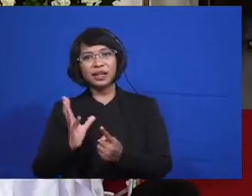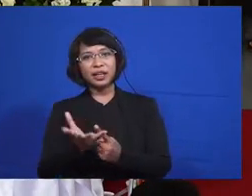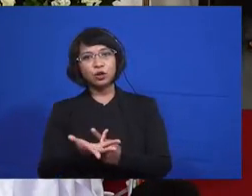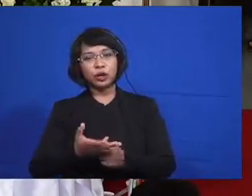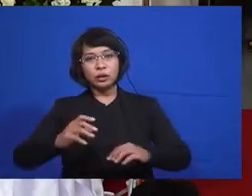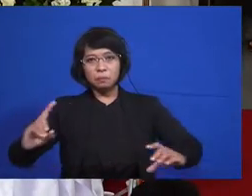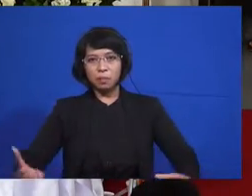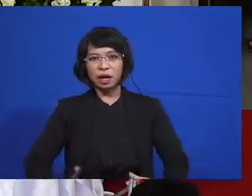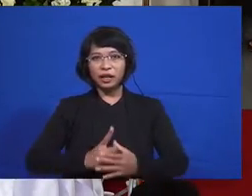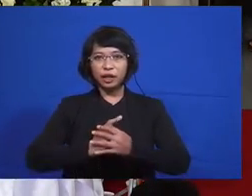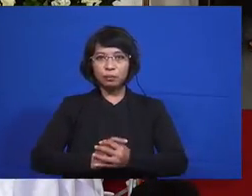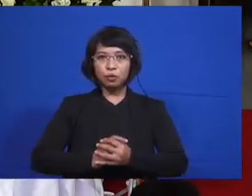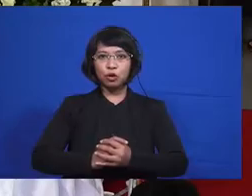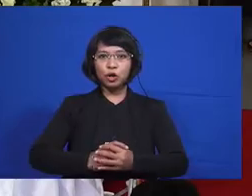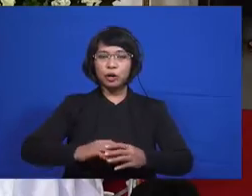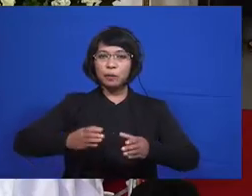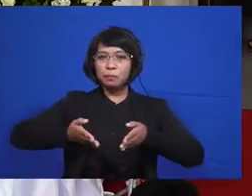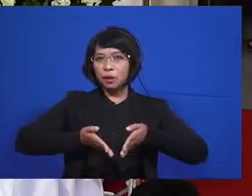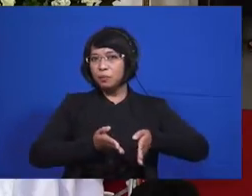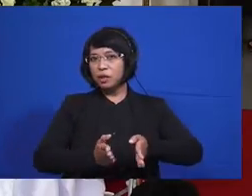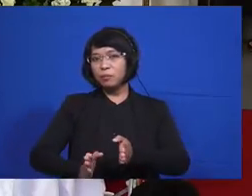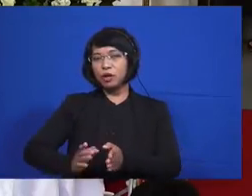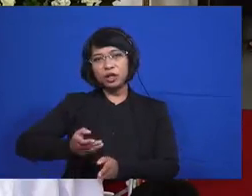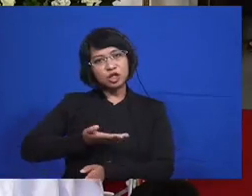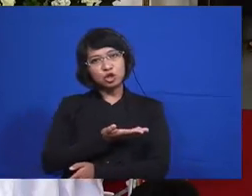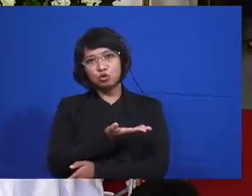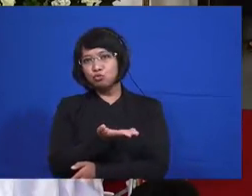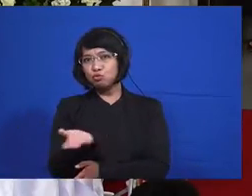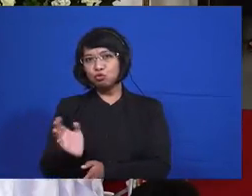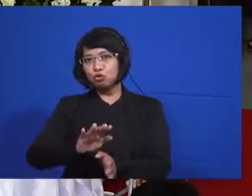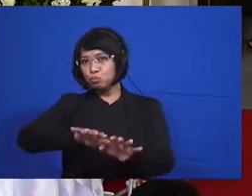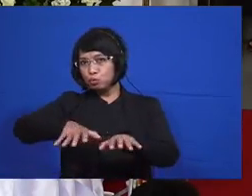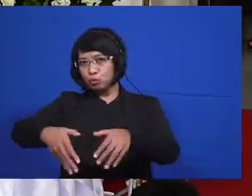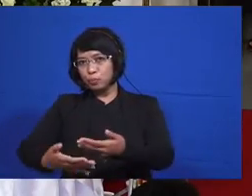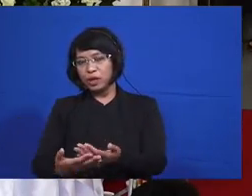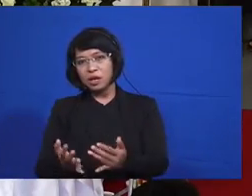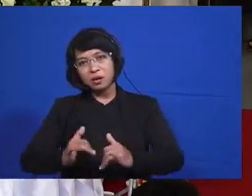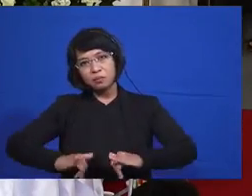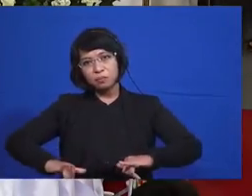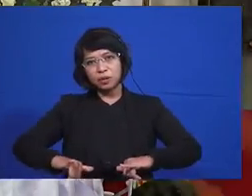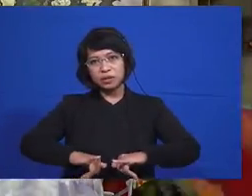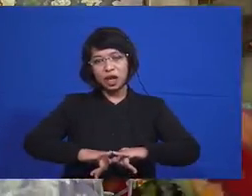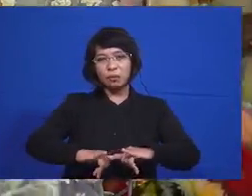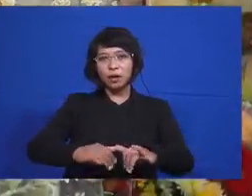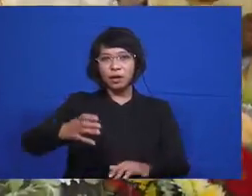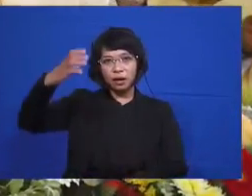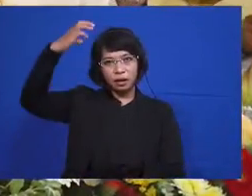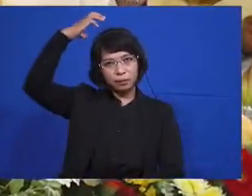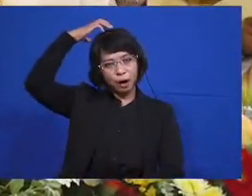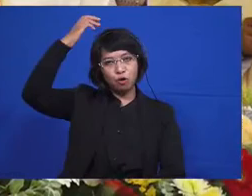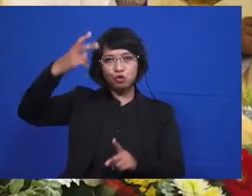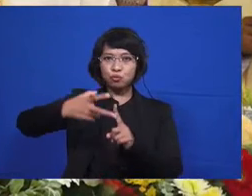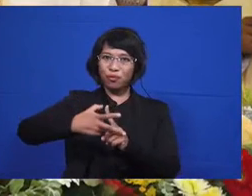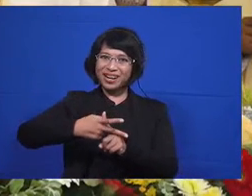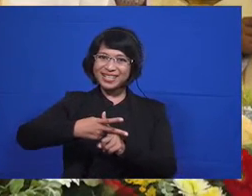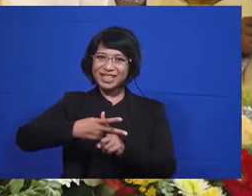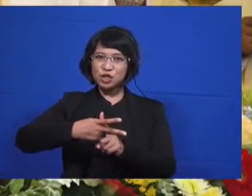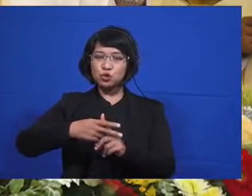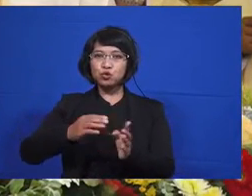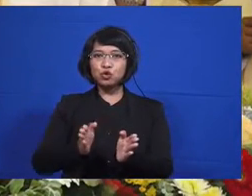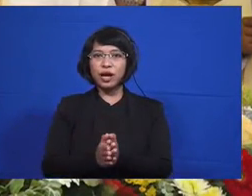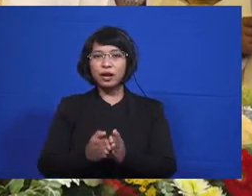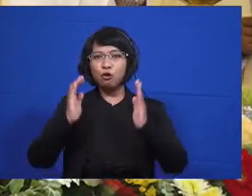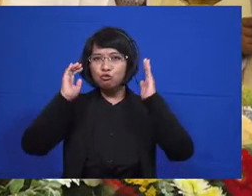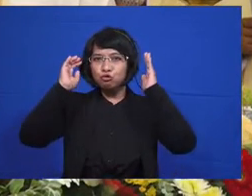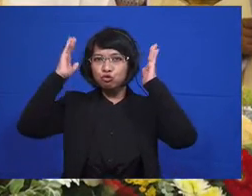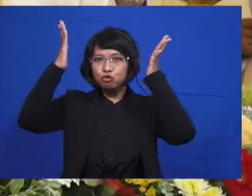menghimpun, dan membimbingnya di seluruh muka bumi. Bersama hambamu, Paus kami Fransiskus, dan